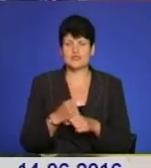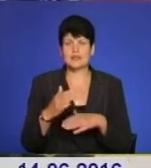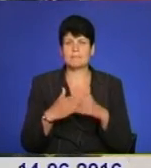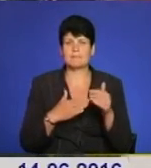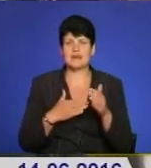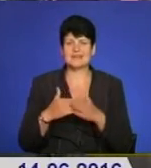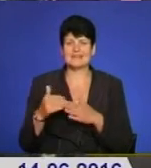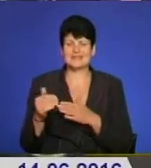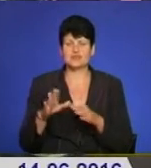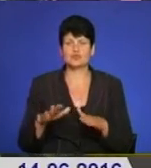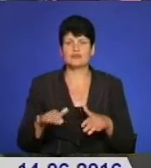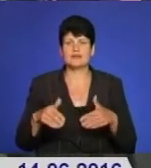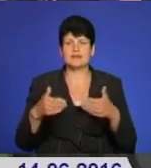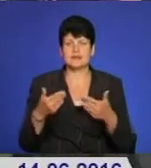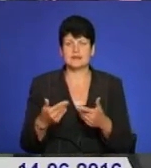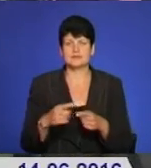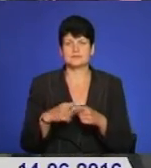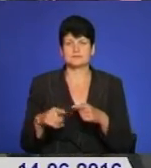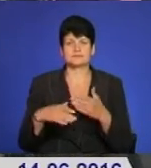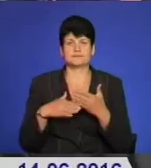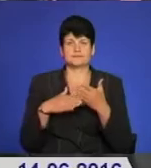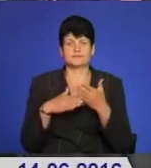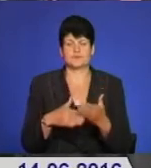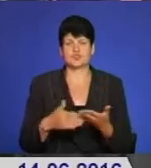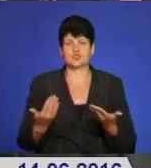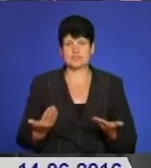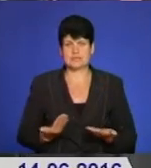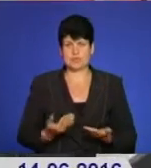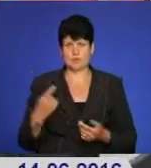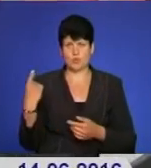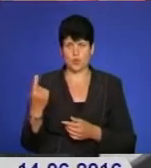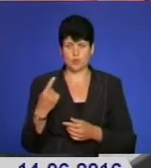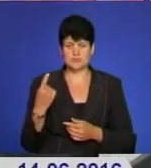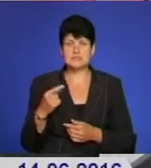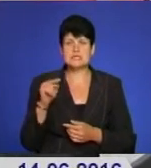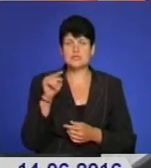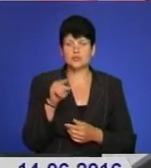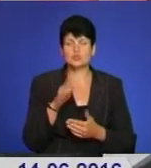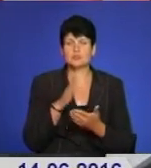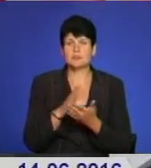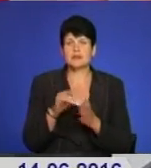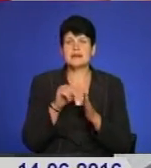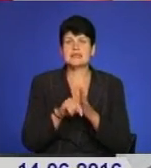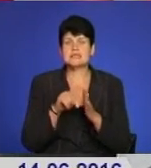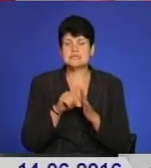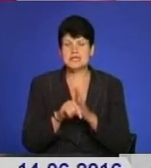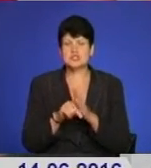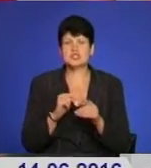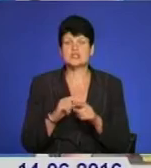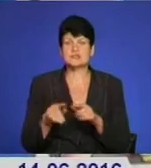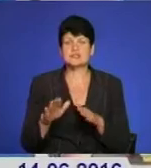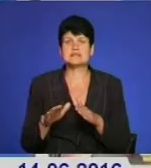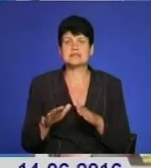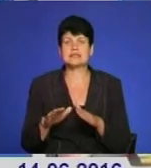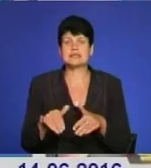навички надання невідкладної допомоги жителям області. І тут має значення швидкість надання допомоги